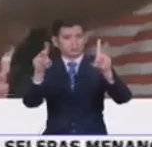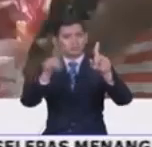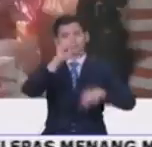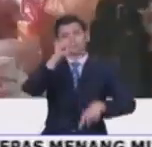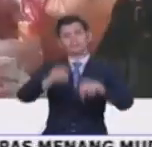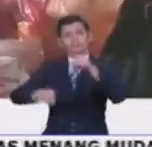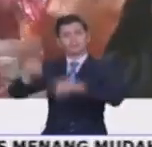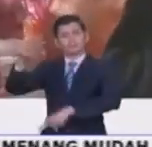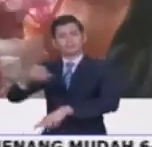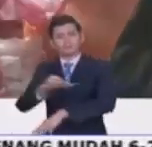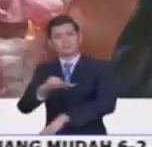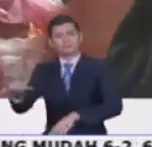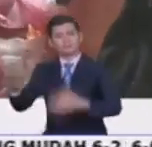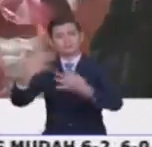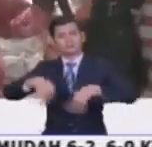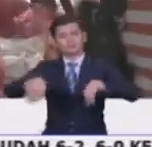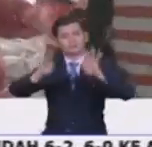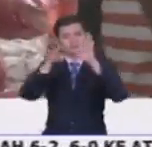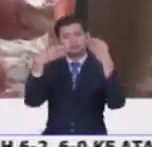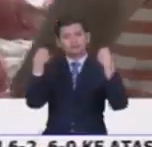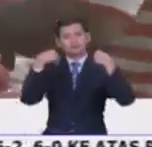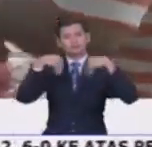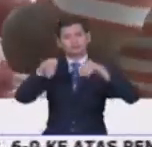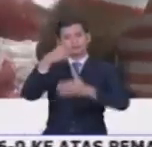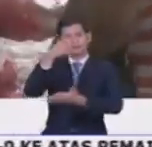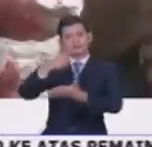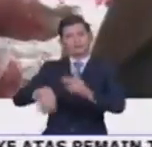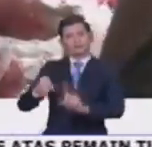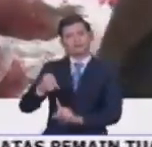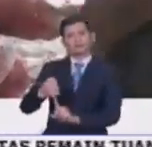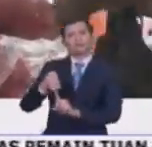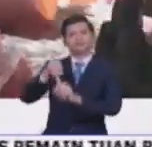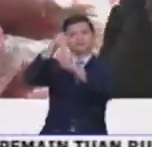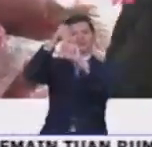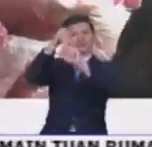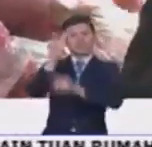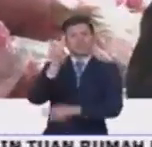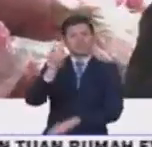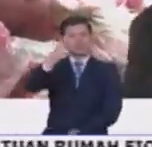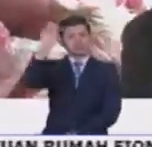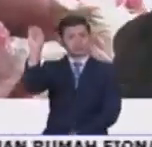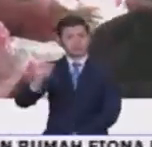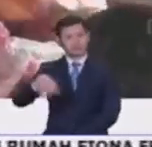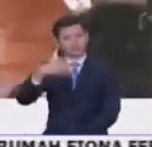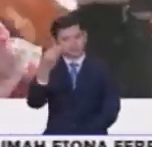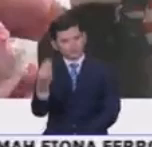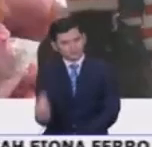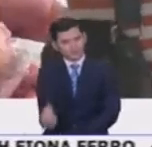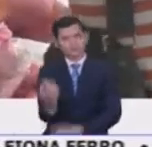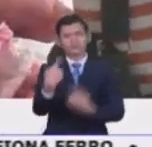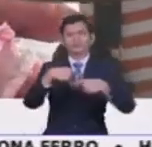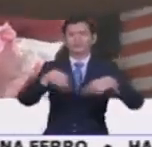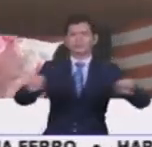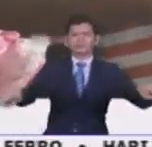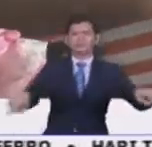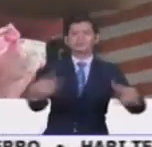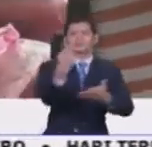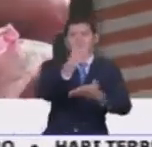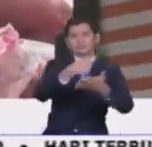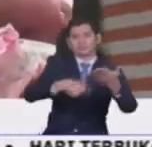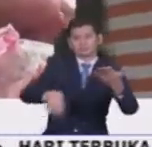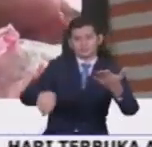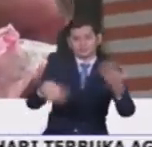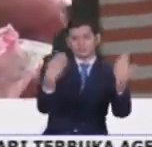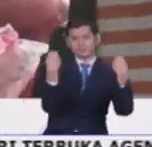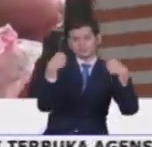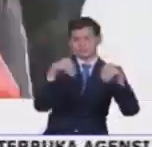barangan keperluan harian dijual pada harga istimewa sehingga 20% lebih murah berbanding harga pasaran setempat.